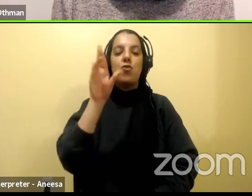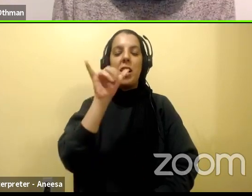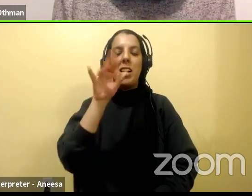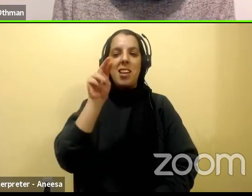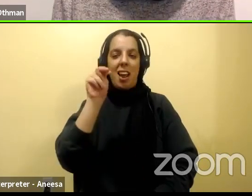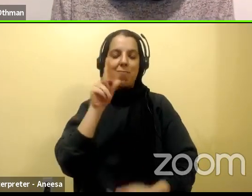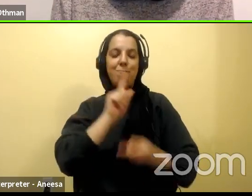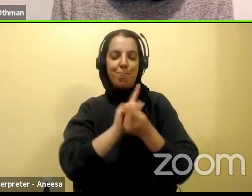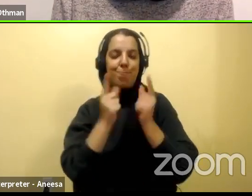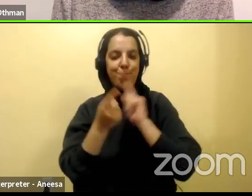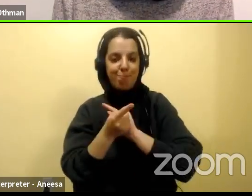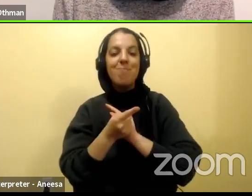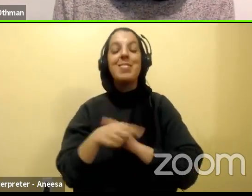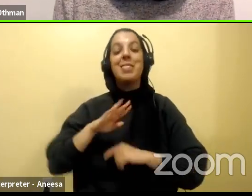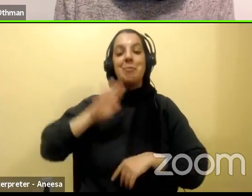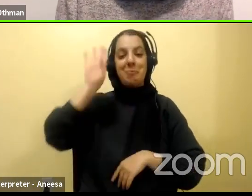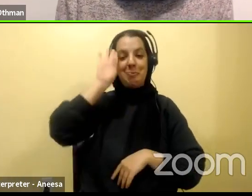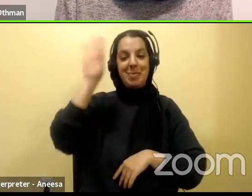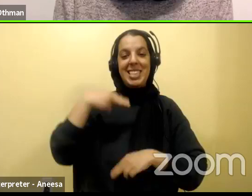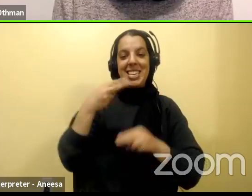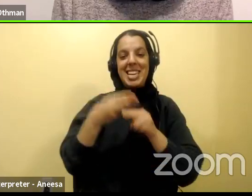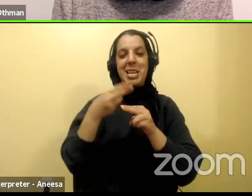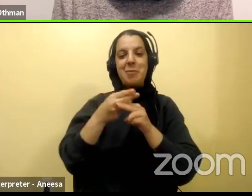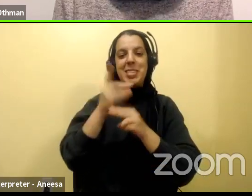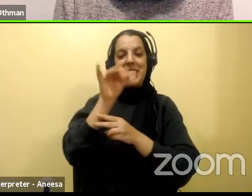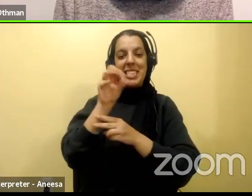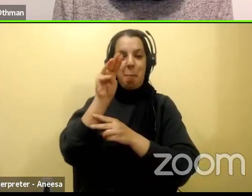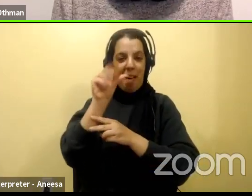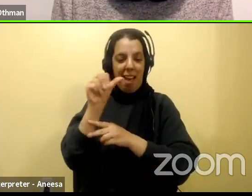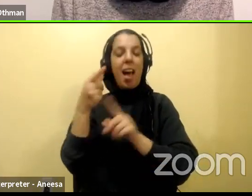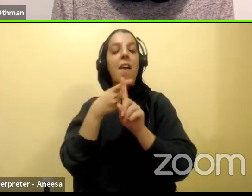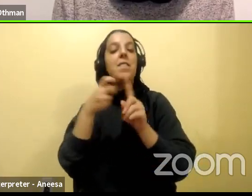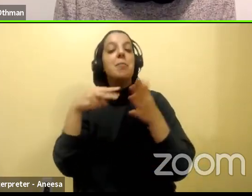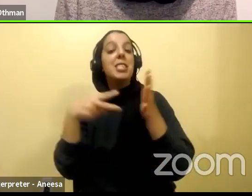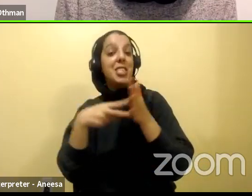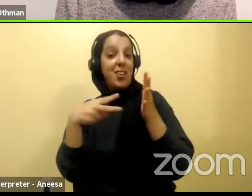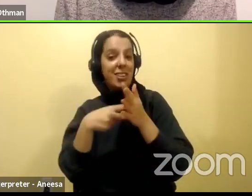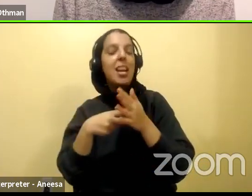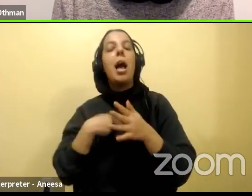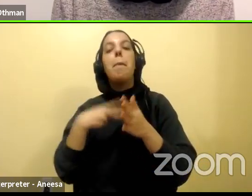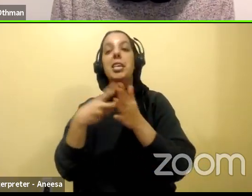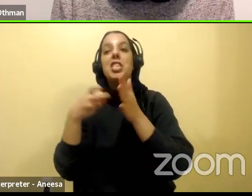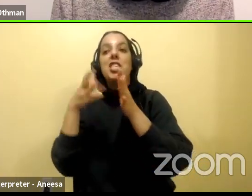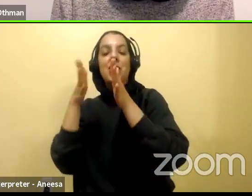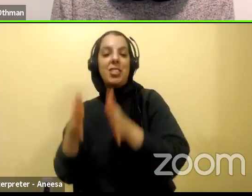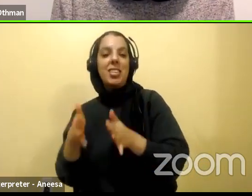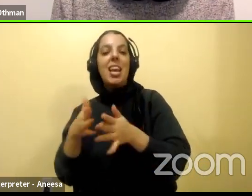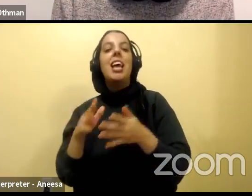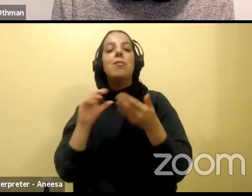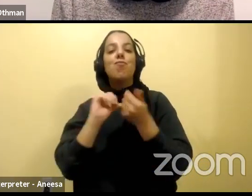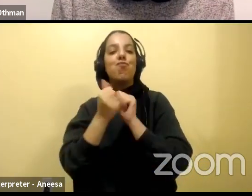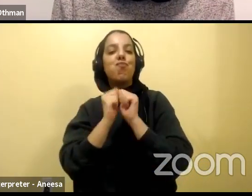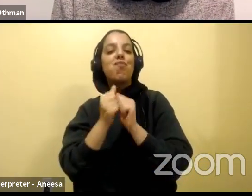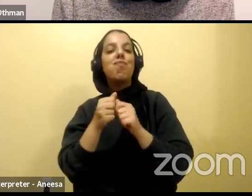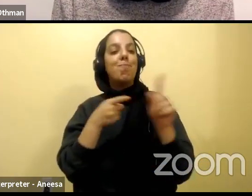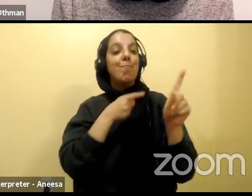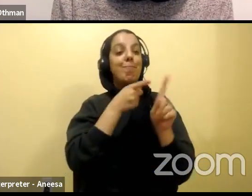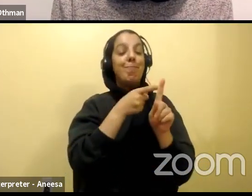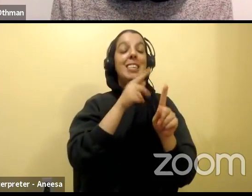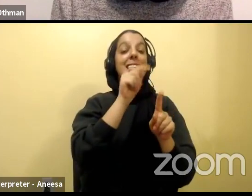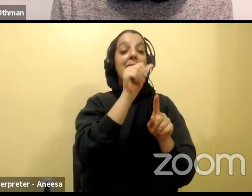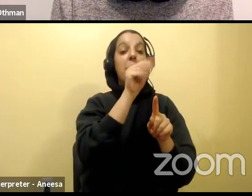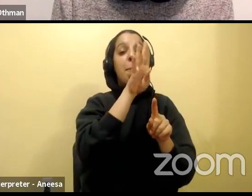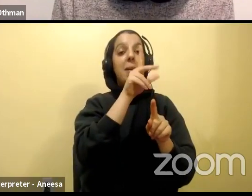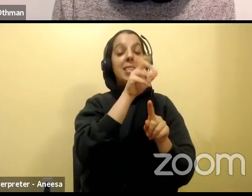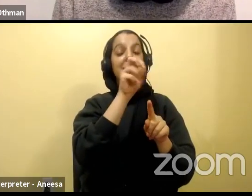I am Dima Al-Dahouk from Syria and I'm a Syrian and international sports champion in table tennis. أنا بطلة سوريا لمدة